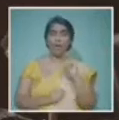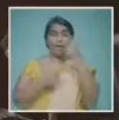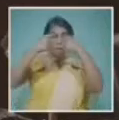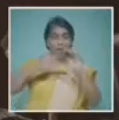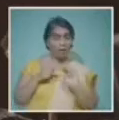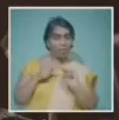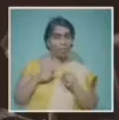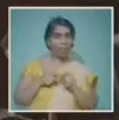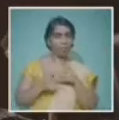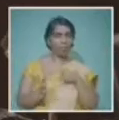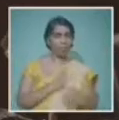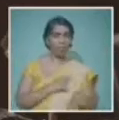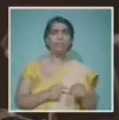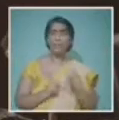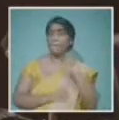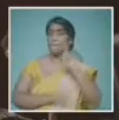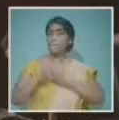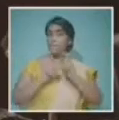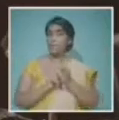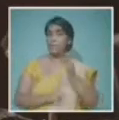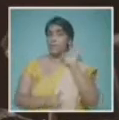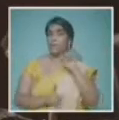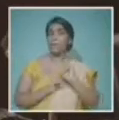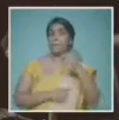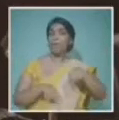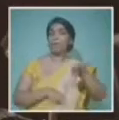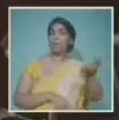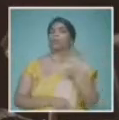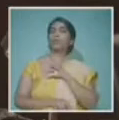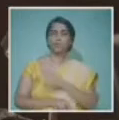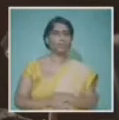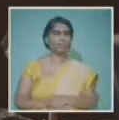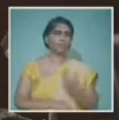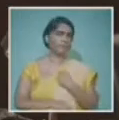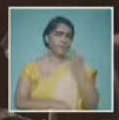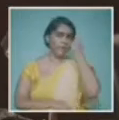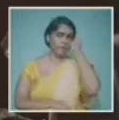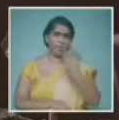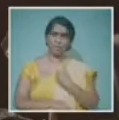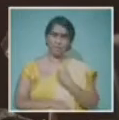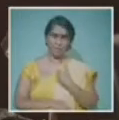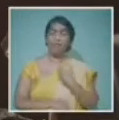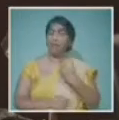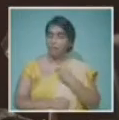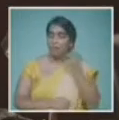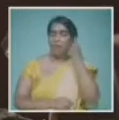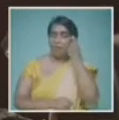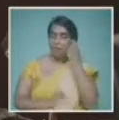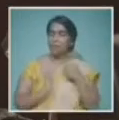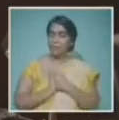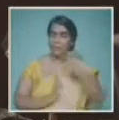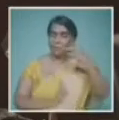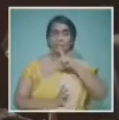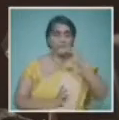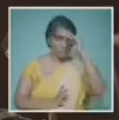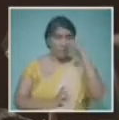වගන්තියේ හිඩසක් තියෙන මොකද්ද? පාර්ලිමේන්තුවෙන් ජනාධිපතිවරේ තෝරාපත් කරගත හැකි. ඉතින් අපේ යෝජනාව වන්නේ මොකක්ද? අපේ යෝජනාව වන්නේ ගරු නියෝජක